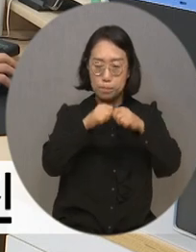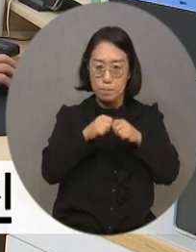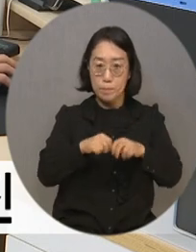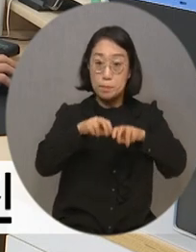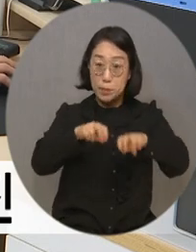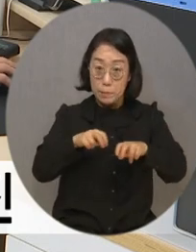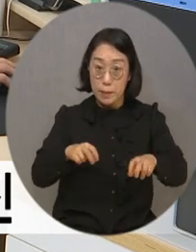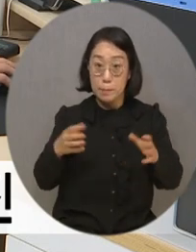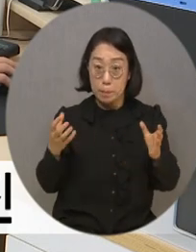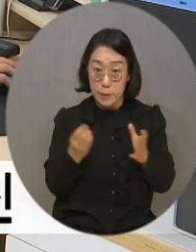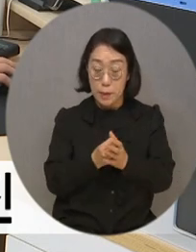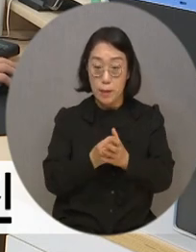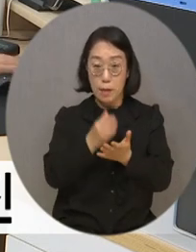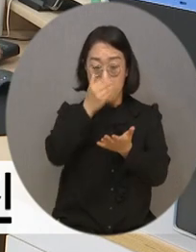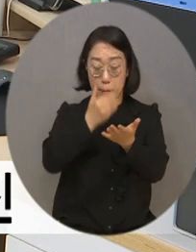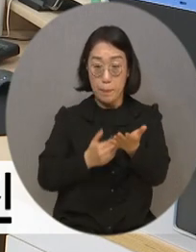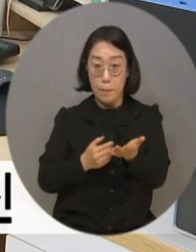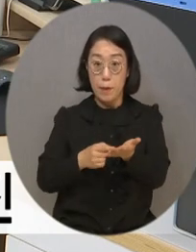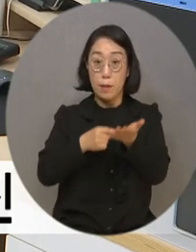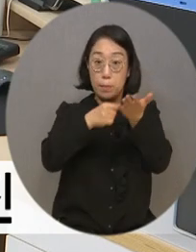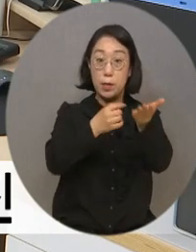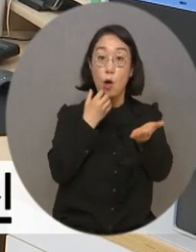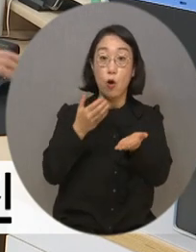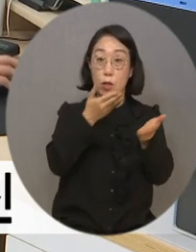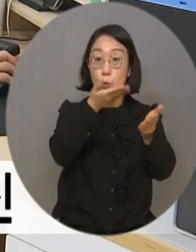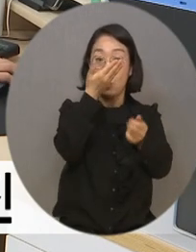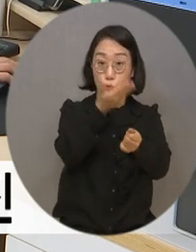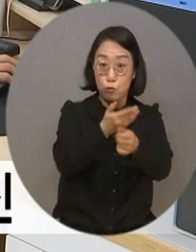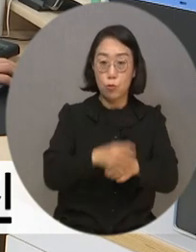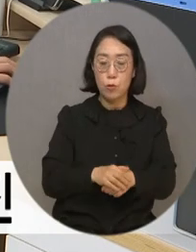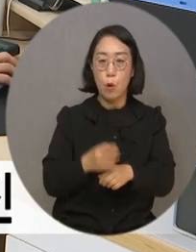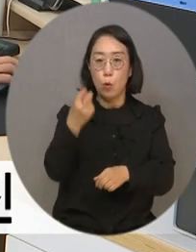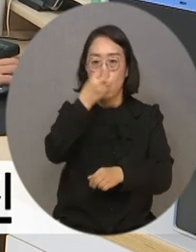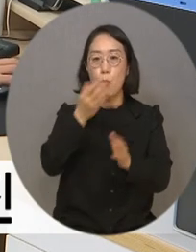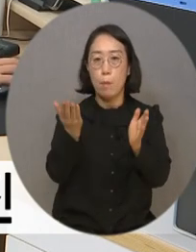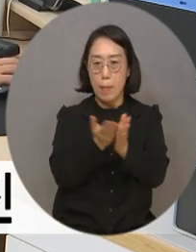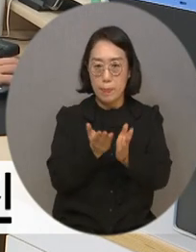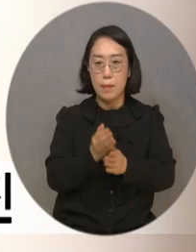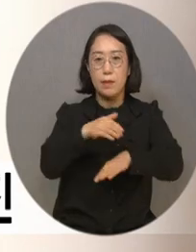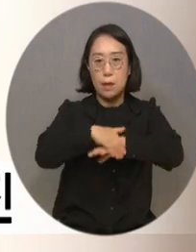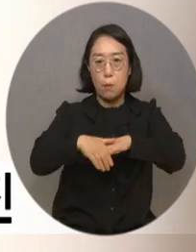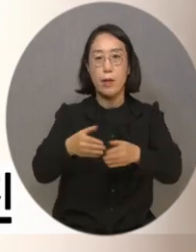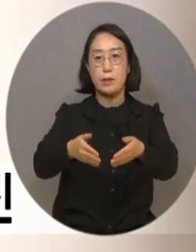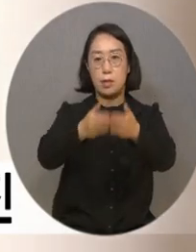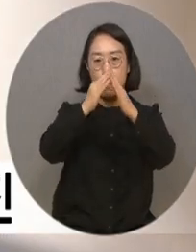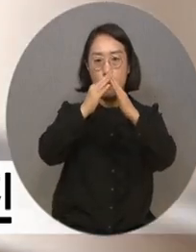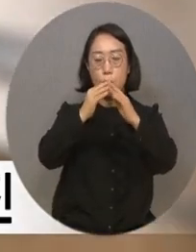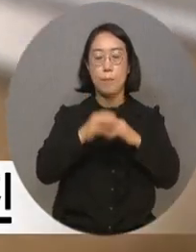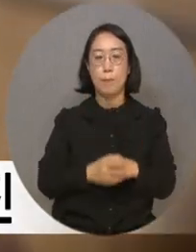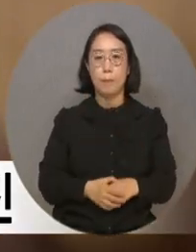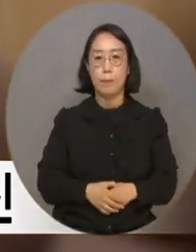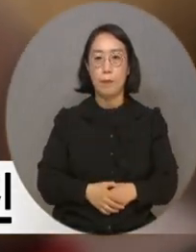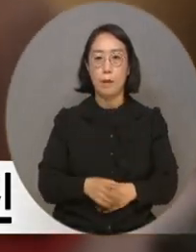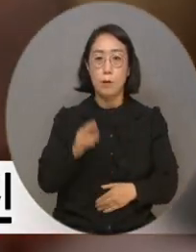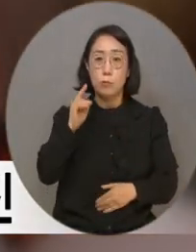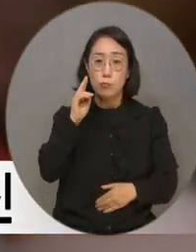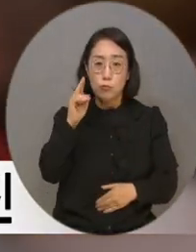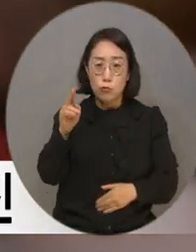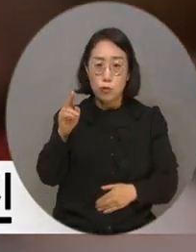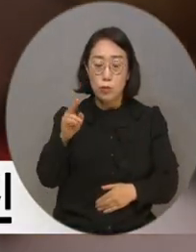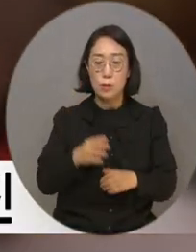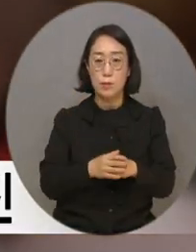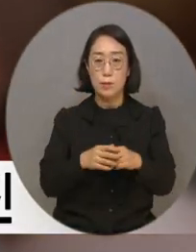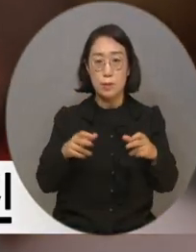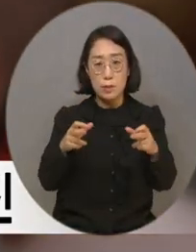보고서 작성을 완료해 경기도형 중증 돌봄체계를 구축한다고 밝혔습니다. 최중증 발달장애인이란 아직